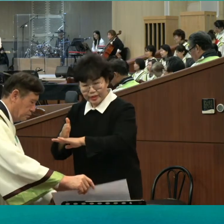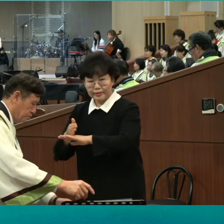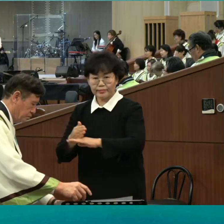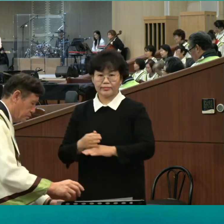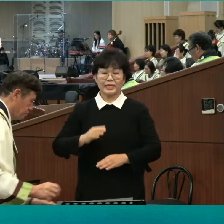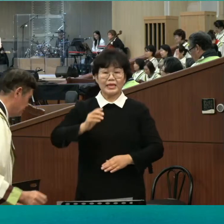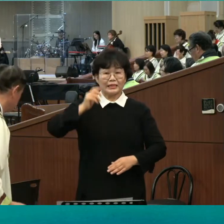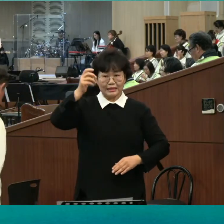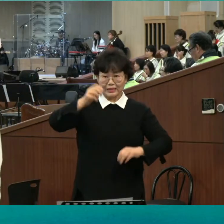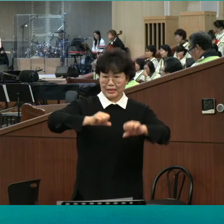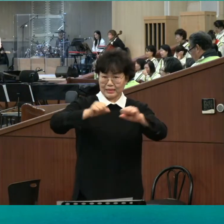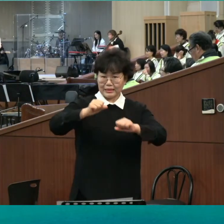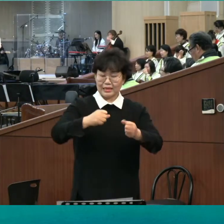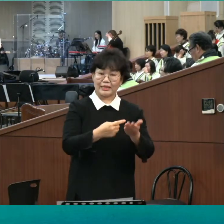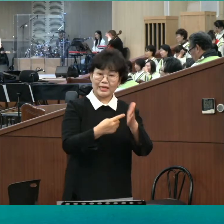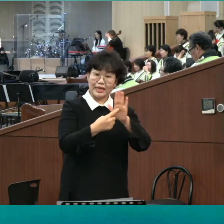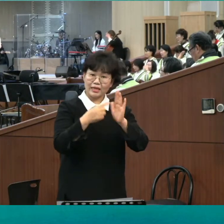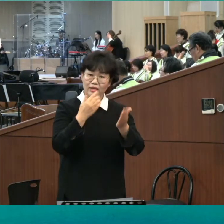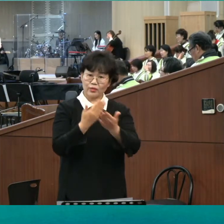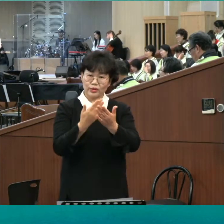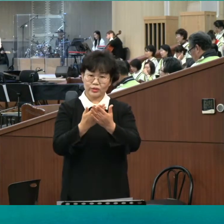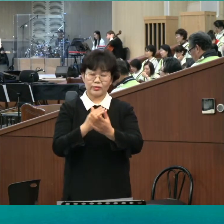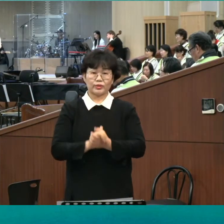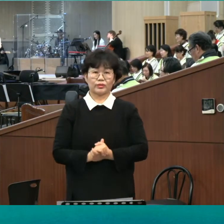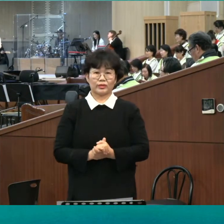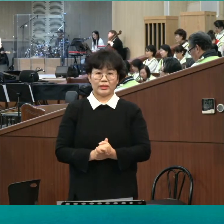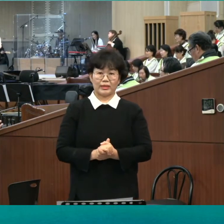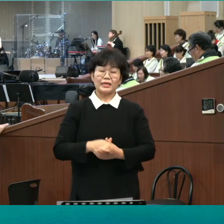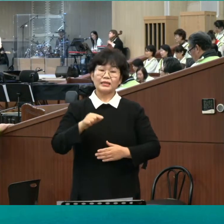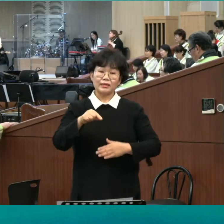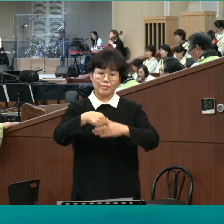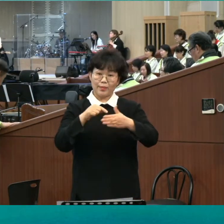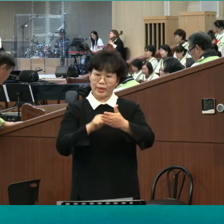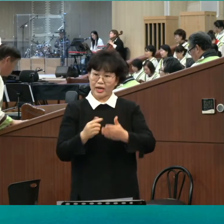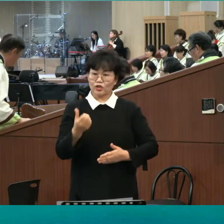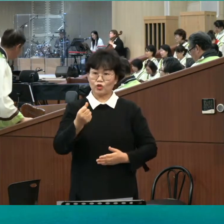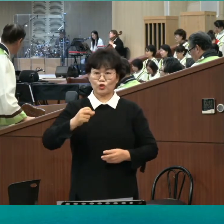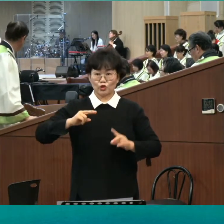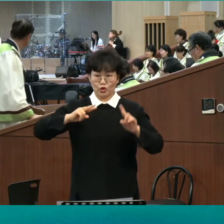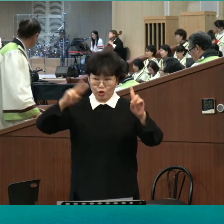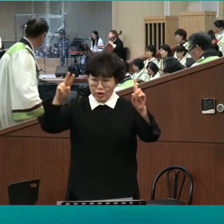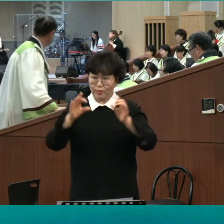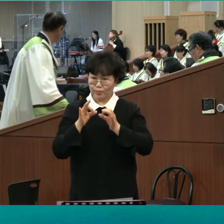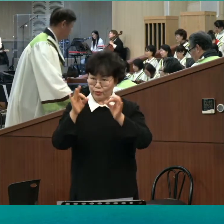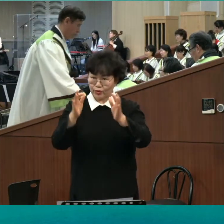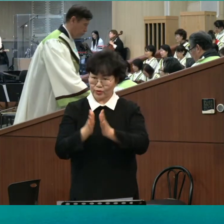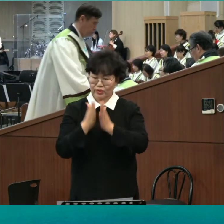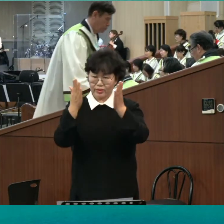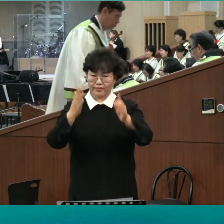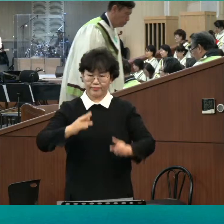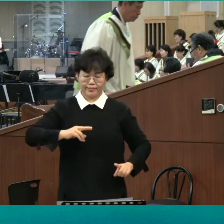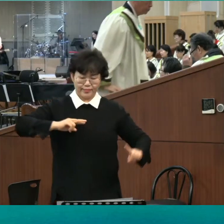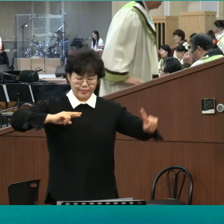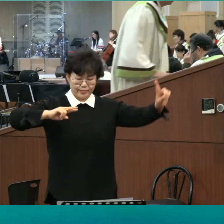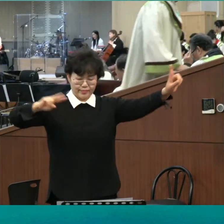성령의 역사가 있게 하여 주시옵소서. 우리 그런 마음으로 이 시간 주님의 이름 한번 부르짖고 뜨겁게 기도하며